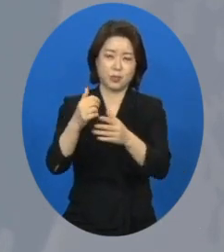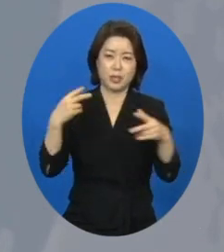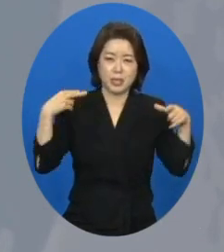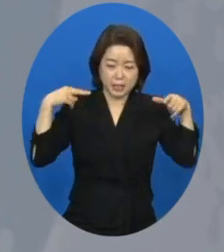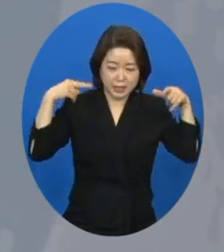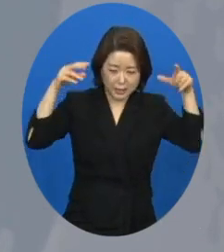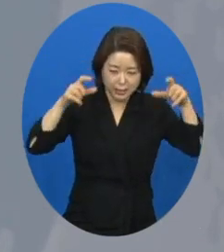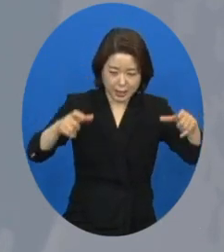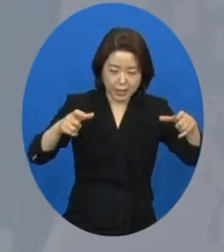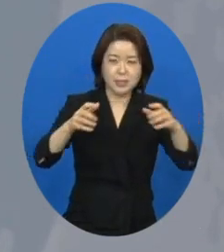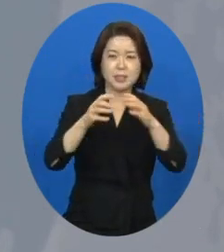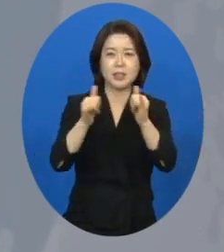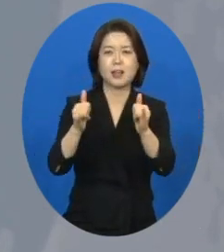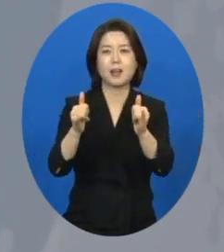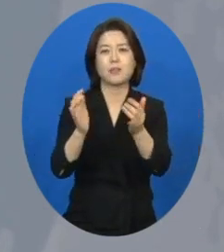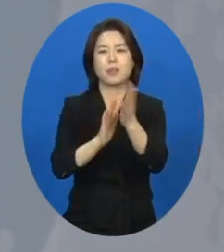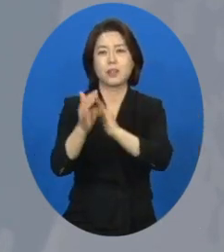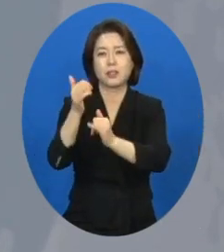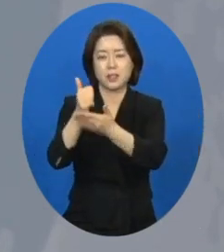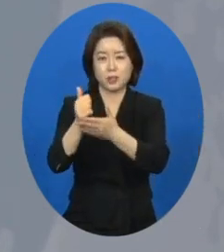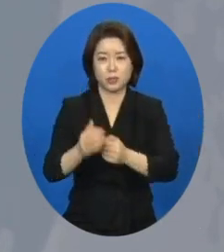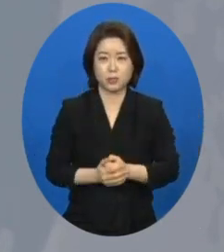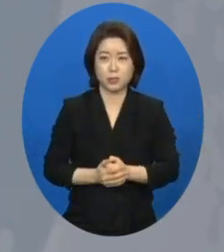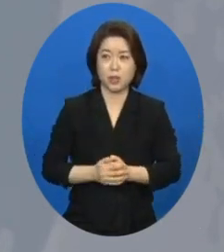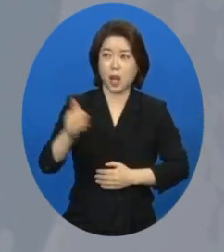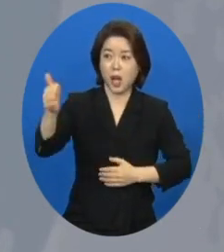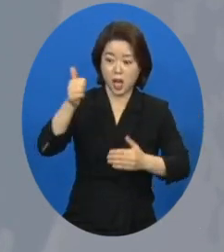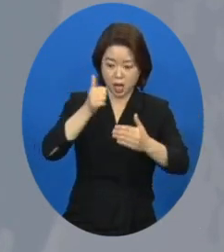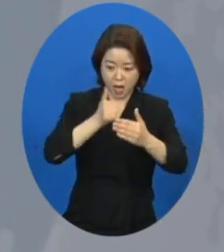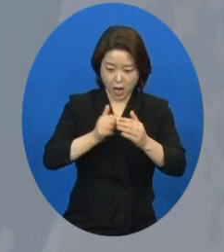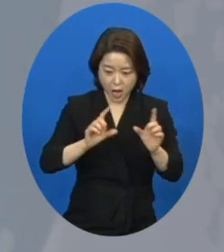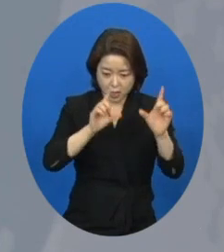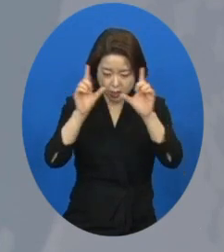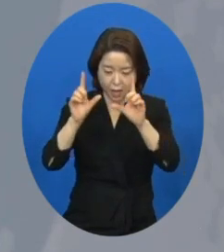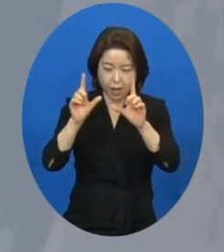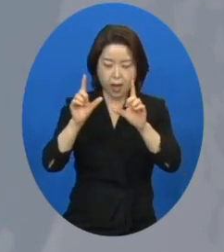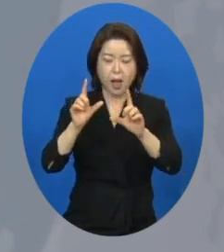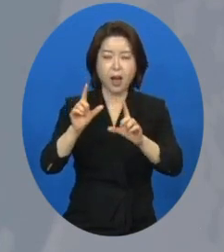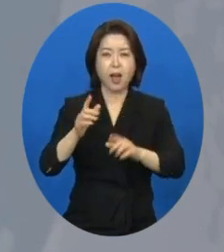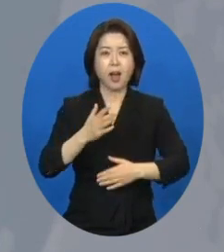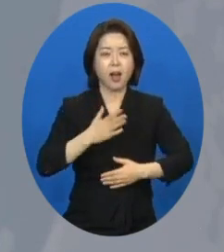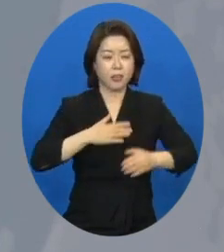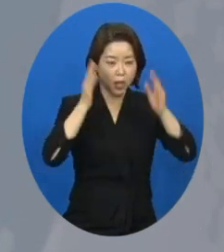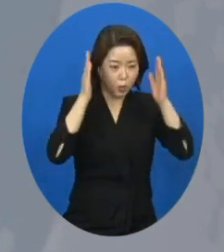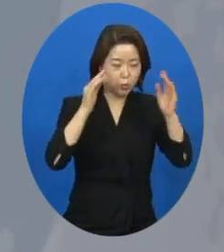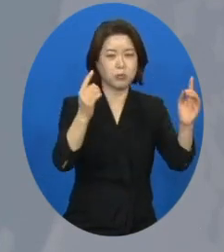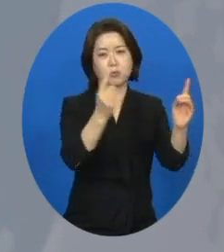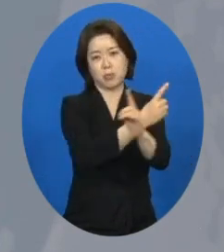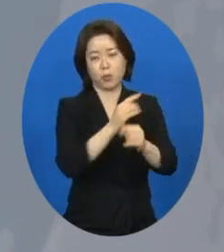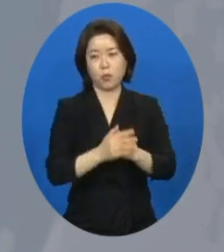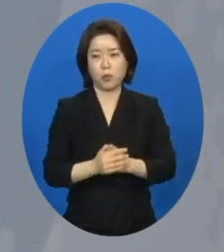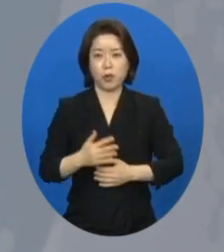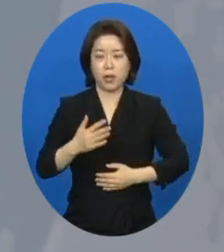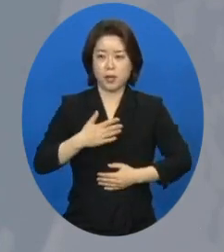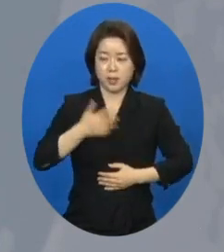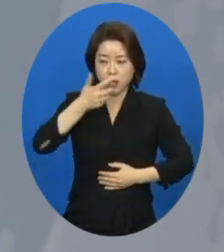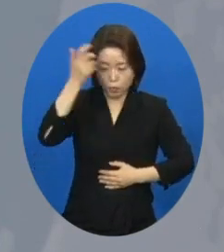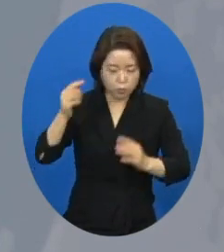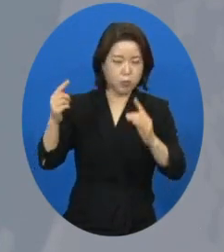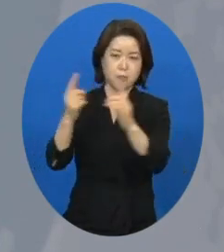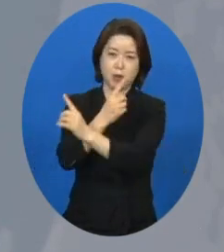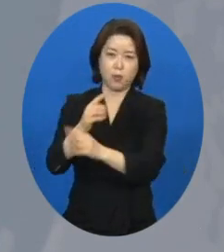예수다. 그가 내 가슴 속에 살자 나는 하던 공부를 바꾸었다. 꿈이